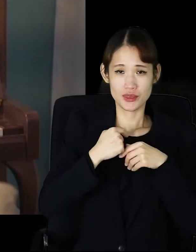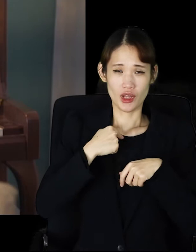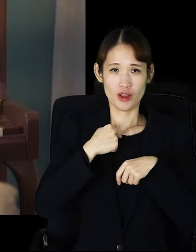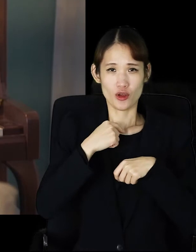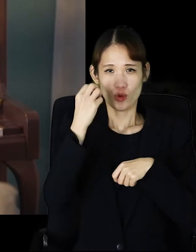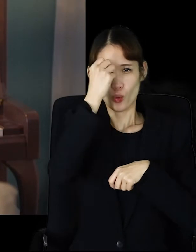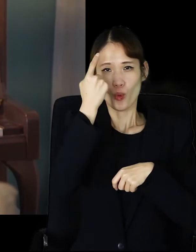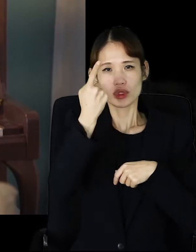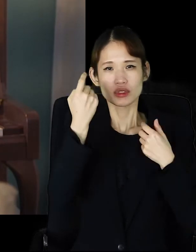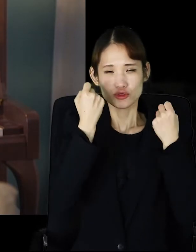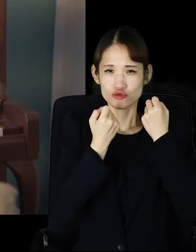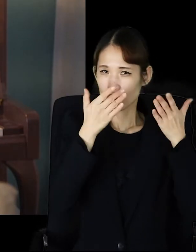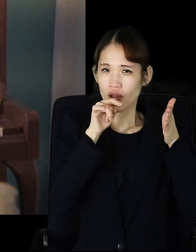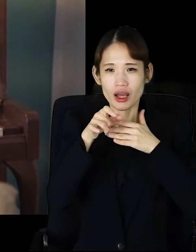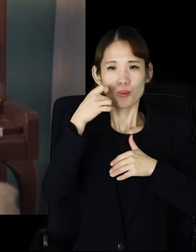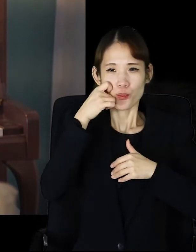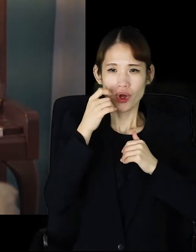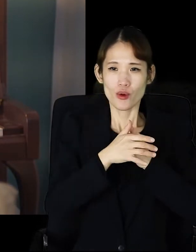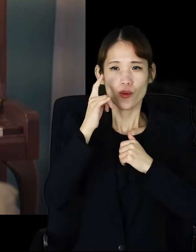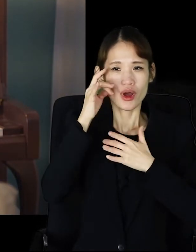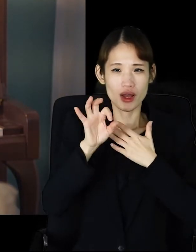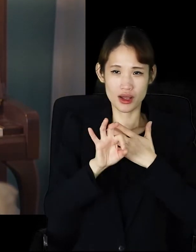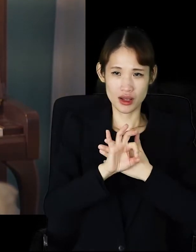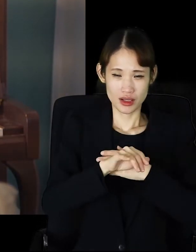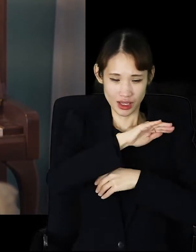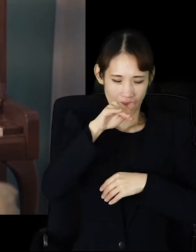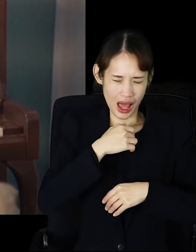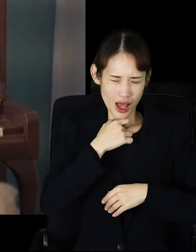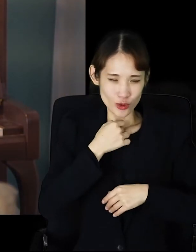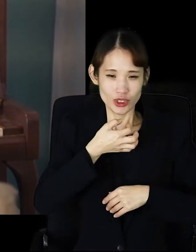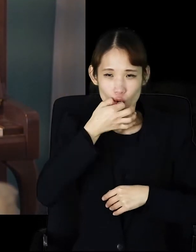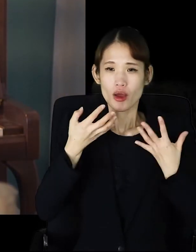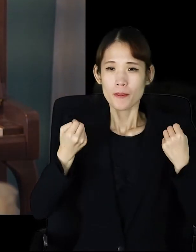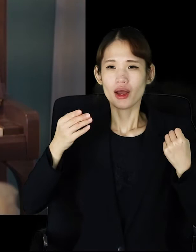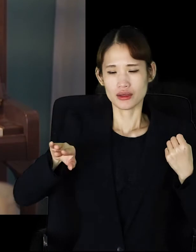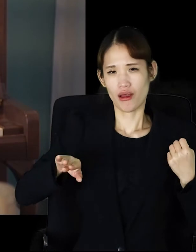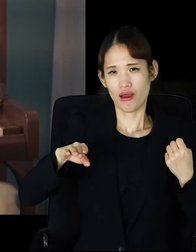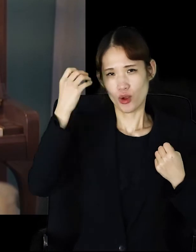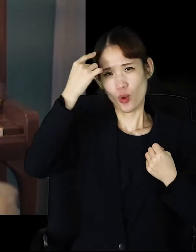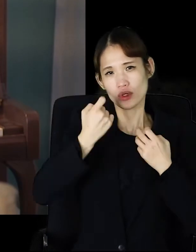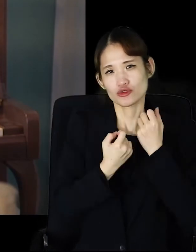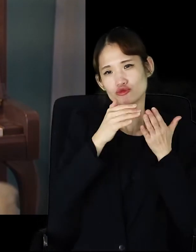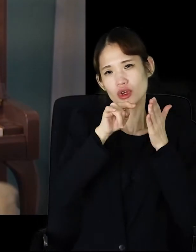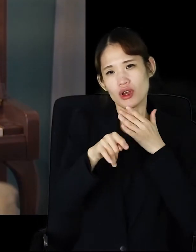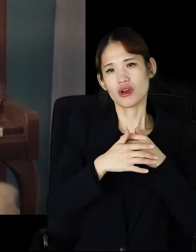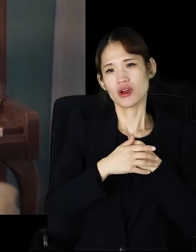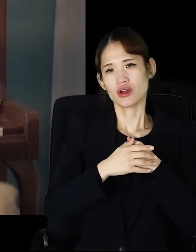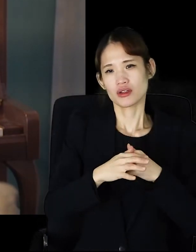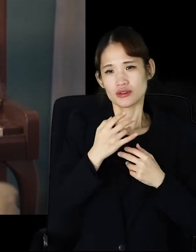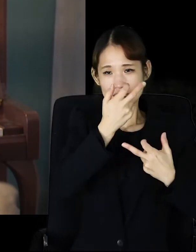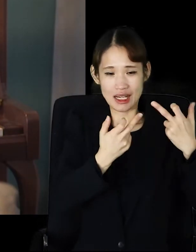고1 수련회를 안 갔어요. 원래 제가 남들 하는 거 다 한다고 했잖아요. 근데 고1 수련회는 도저히 못 가겠는 거예요.